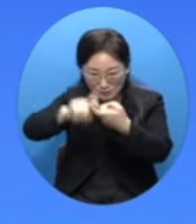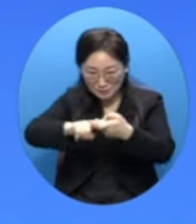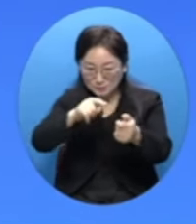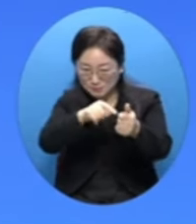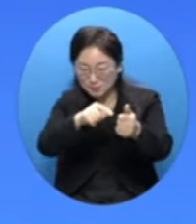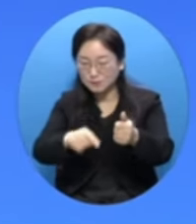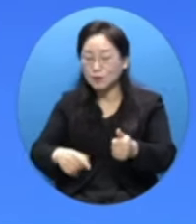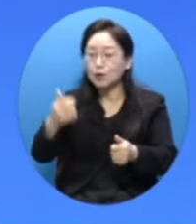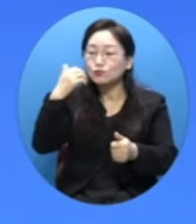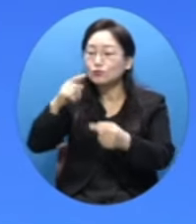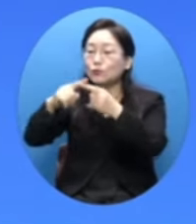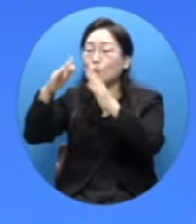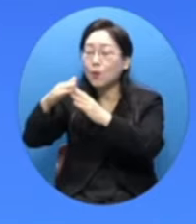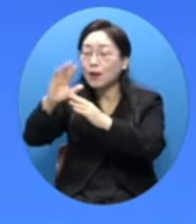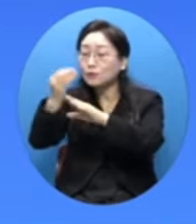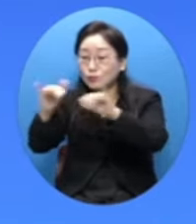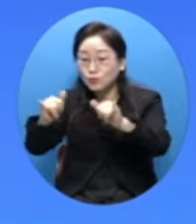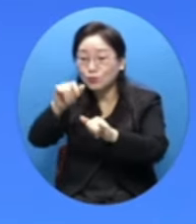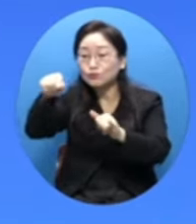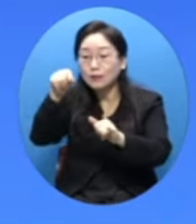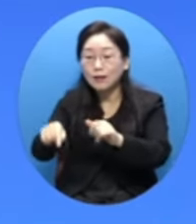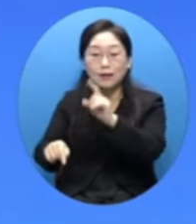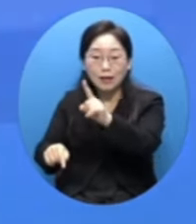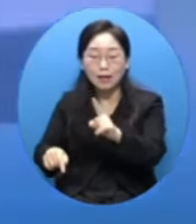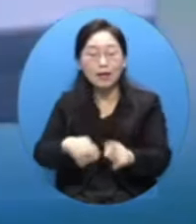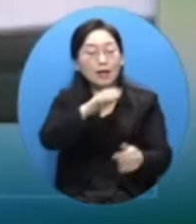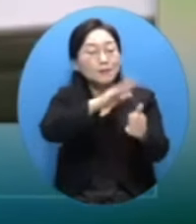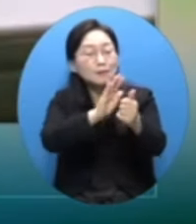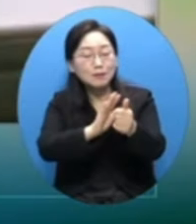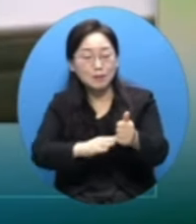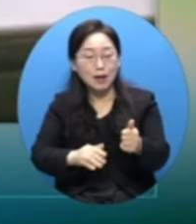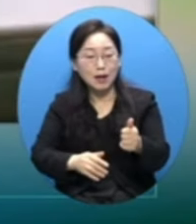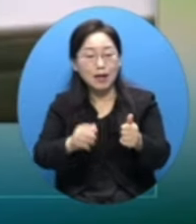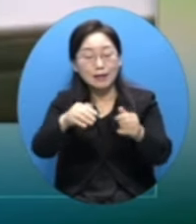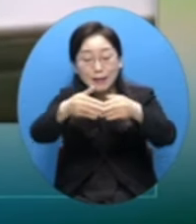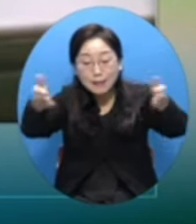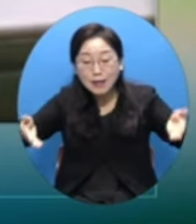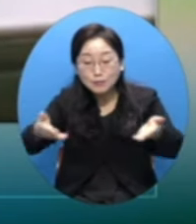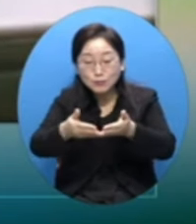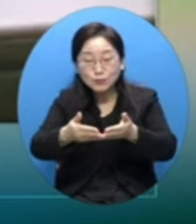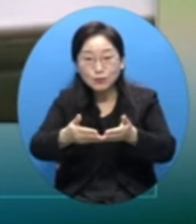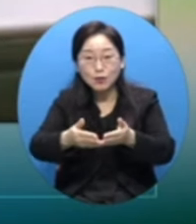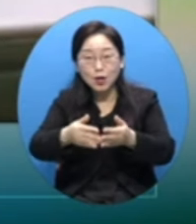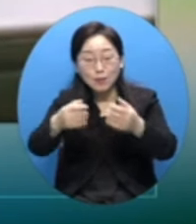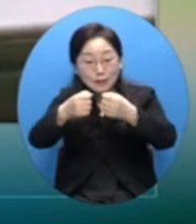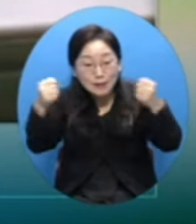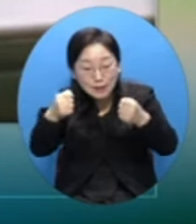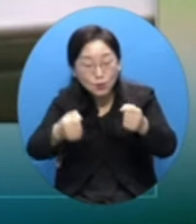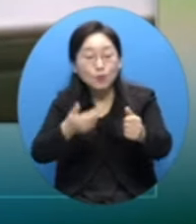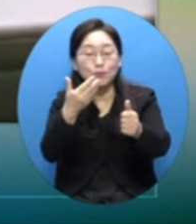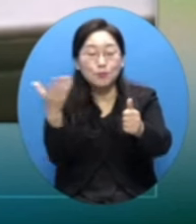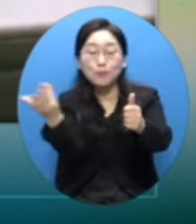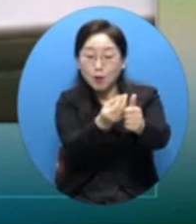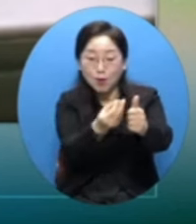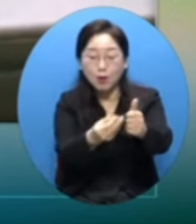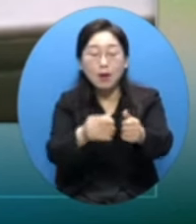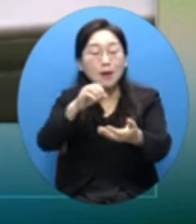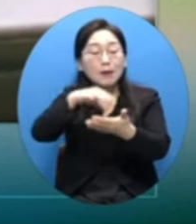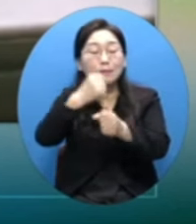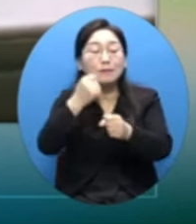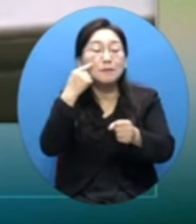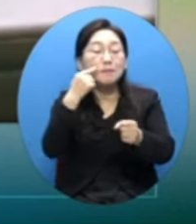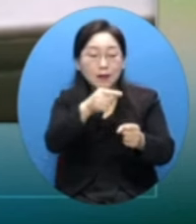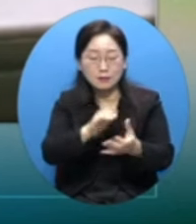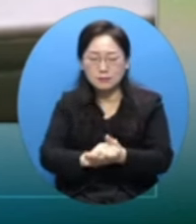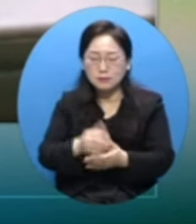교인 중에 한 사람이 내가 테이블하고 냉장고를 빌렸더니 빵을 한번 만들어보라. 그런데 항암치료를 받고 있던 아들은